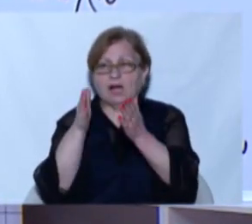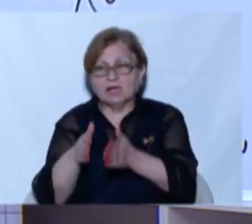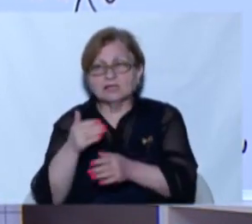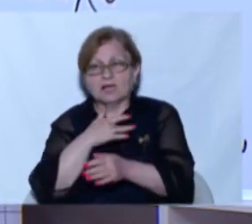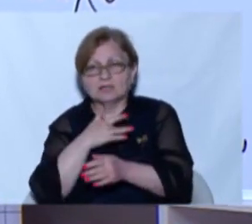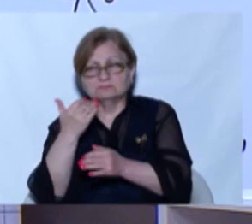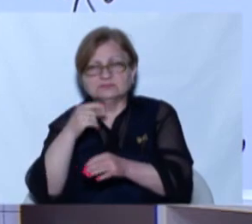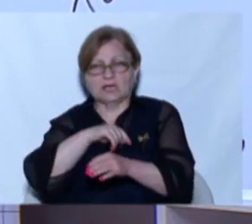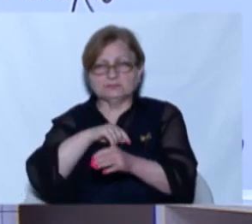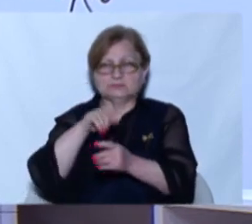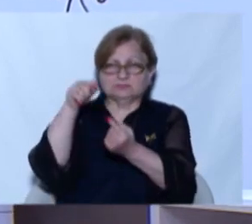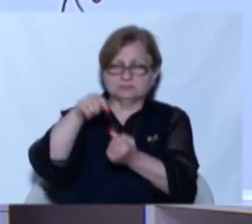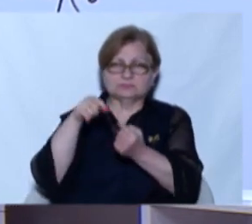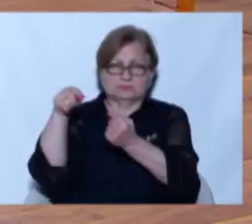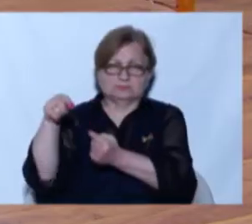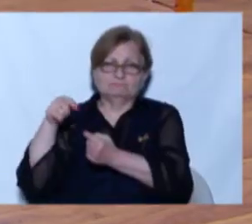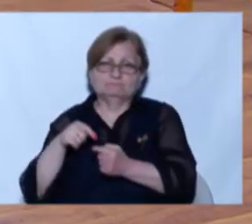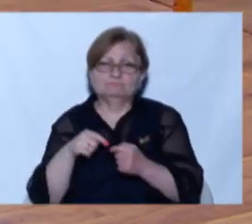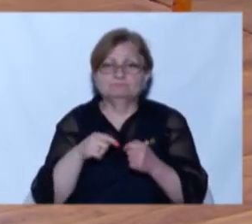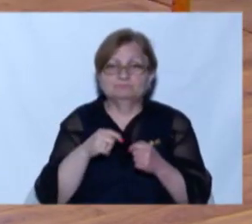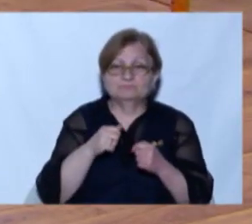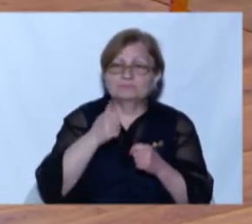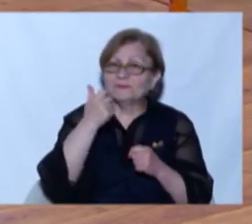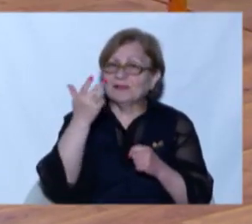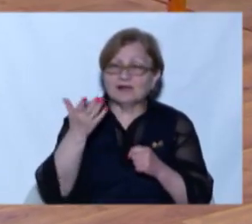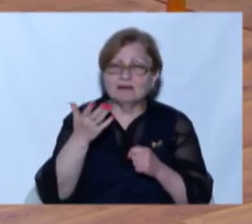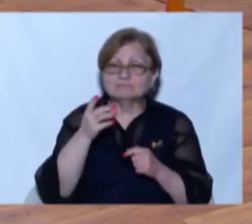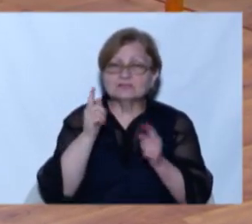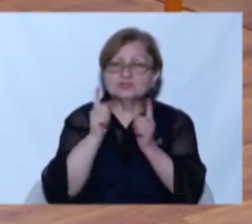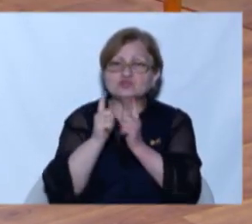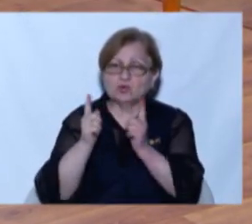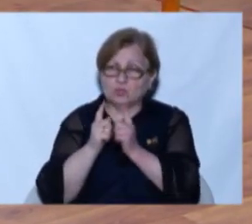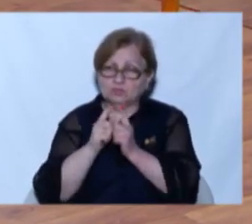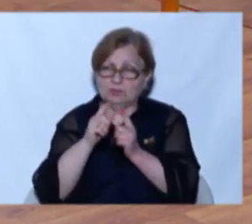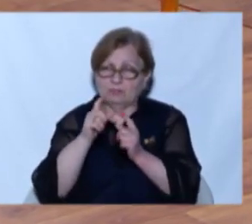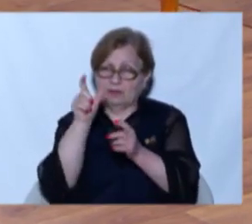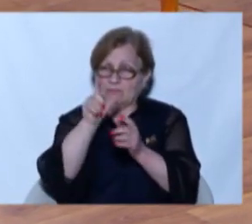პერსონაჟის ამა თუ იმ თვისებას. რამდენიც შეგხვდება ტექსტში.